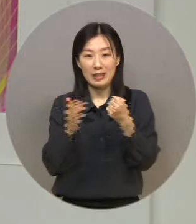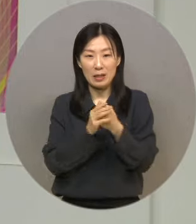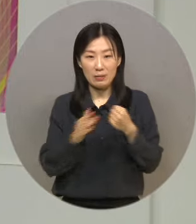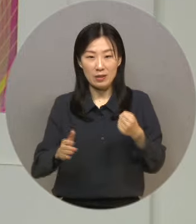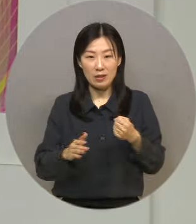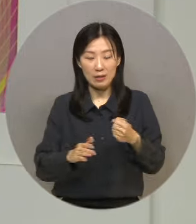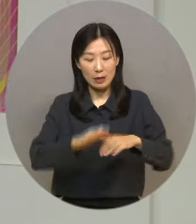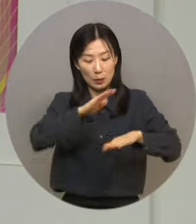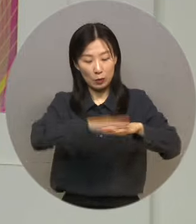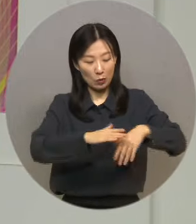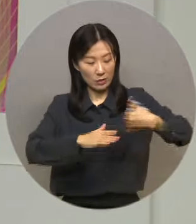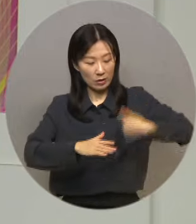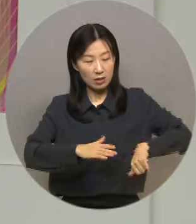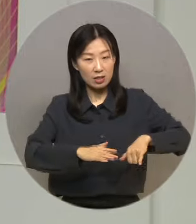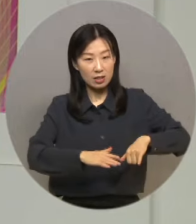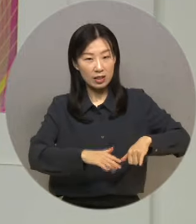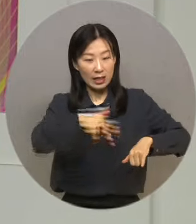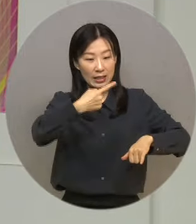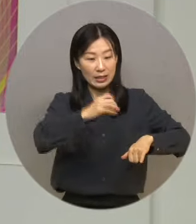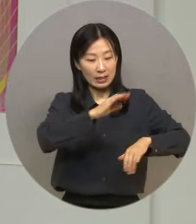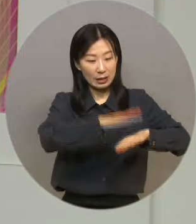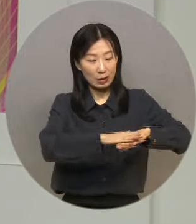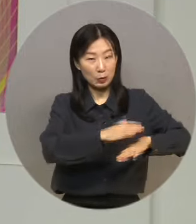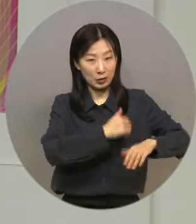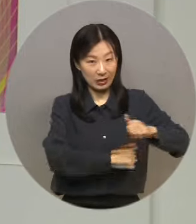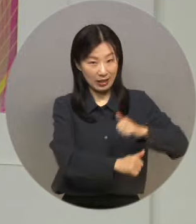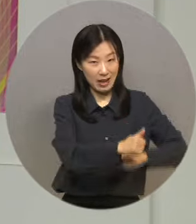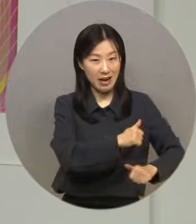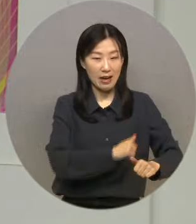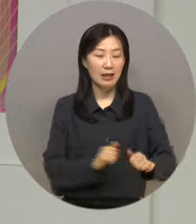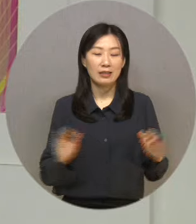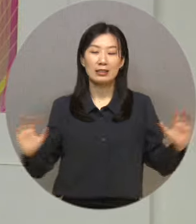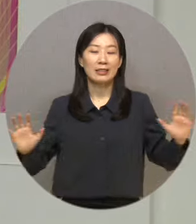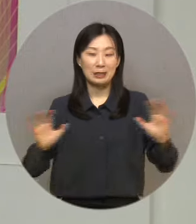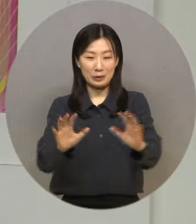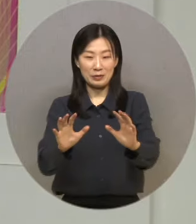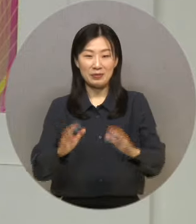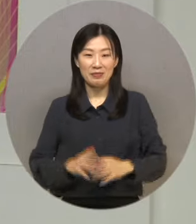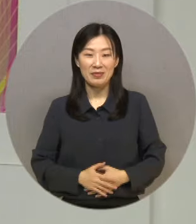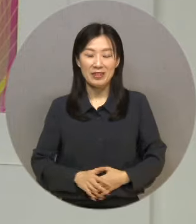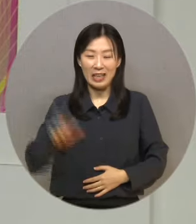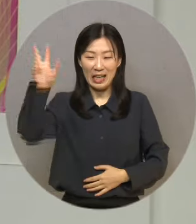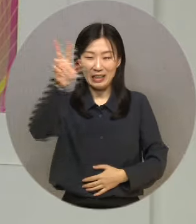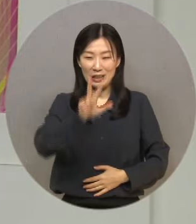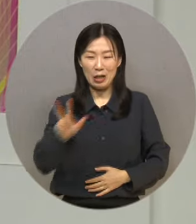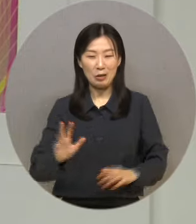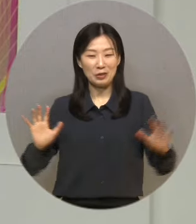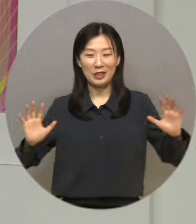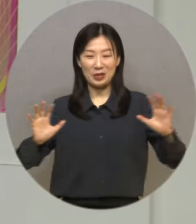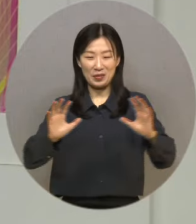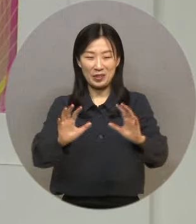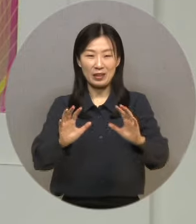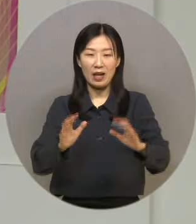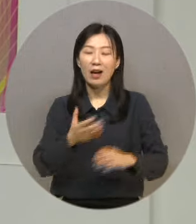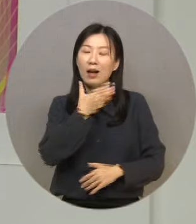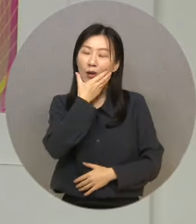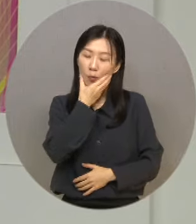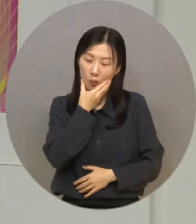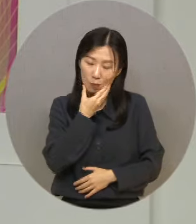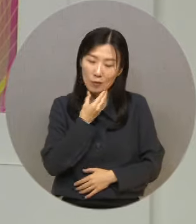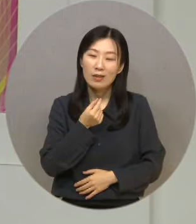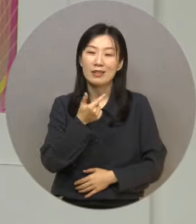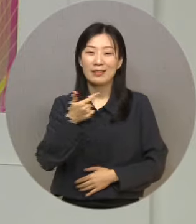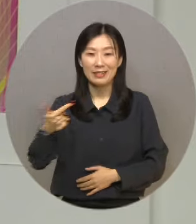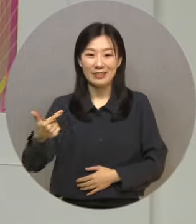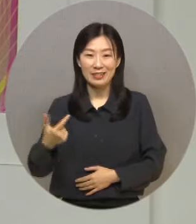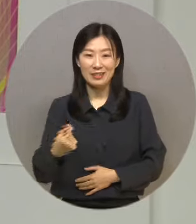예. 증손자까지 막 이렇게 예, 예, 네. 예, 예. 총집합이죠. 총집합. 예. 전국 총집합. 아, 얼마나 행복하시겠어요. 총은